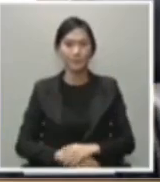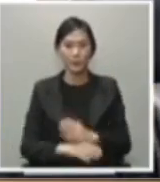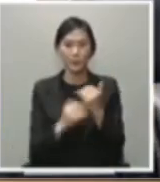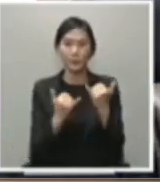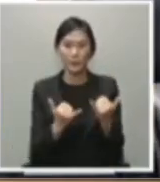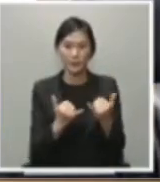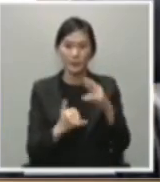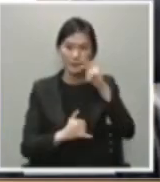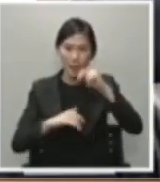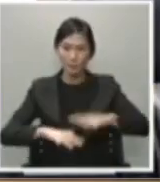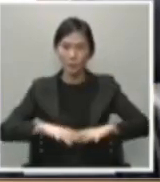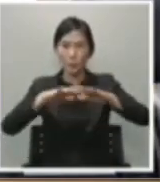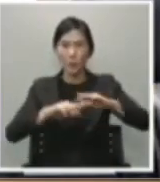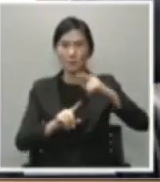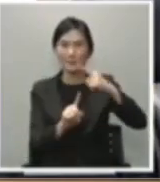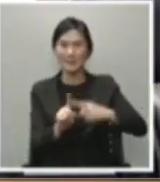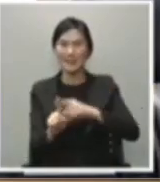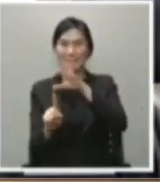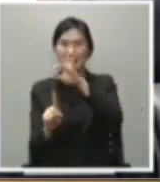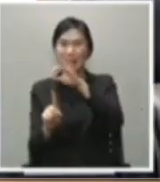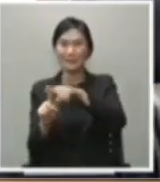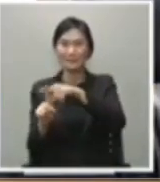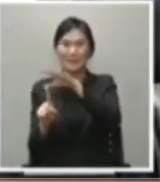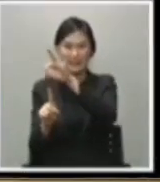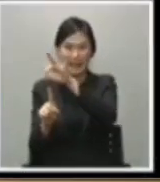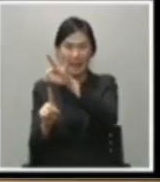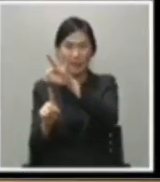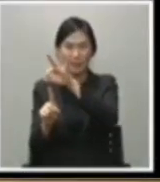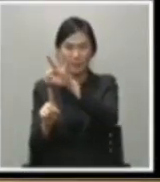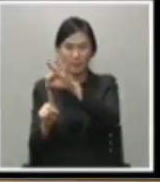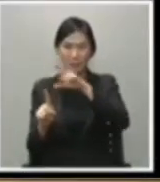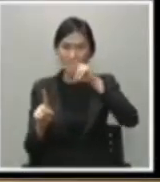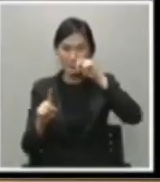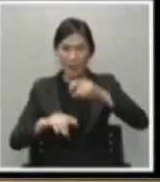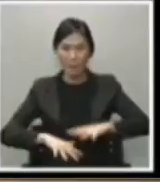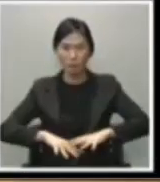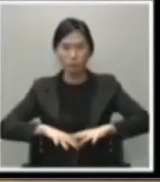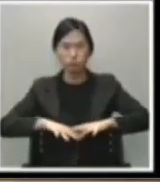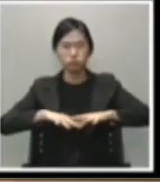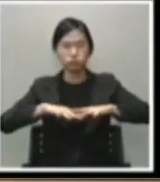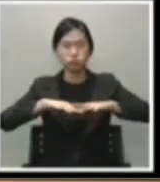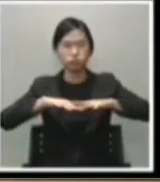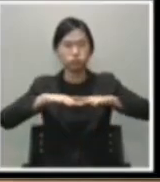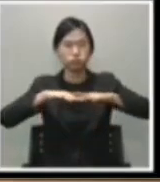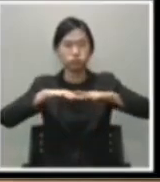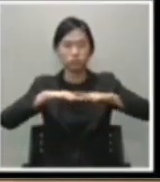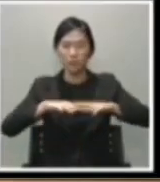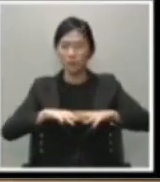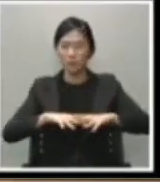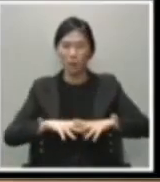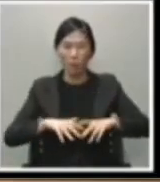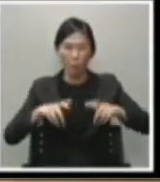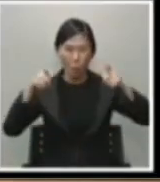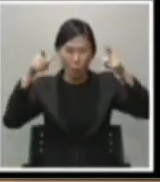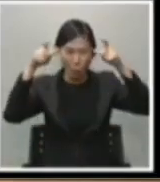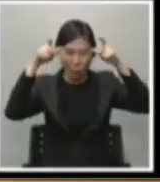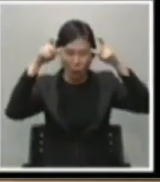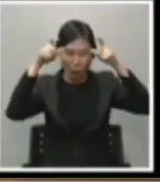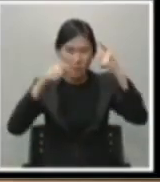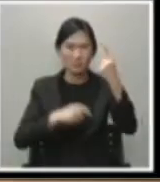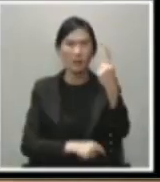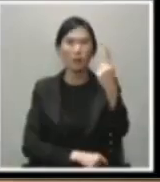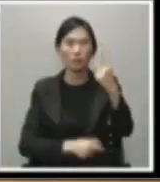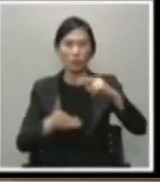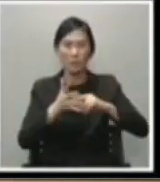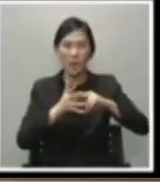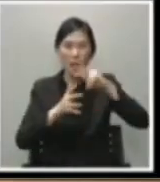น้ำท่วมตั้งแต่เดือนกันยายนครับน้ำท่วมหมดแล้วเอาอะไรไม่ได้ก็เหลือแต่ควายนี่แหละครับน้ำท่วมตั้